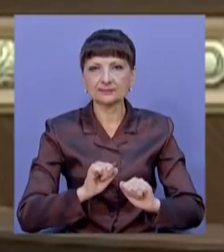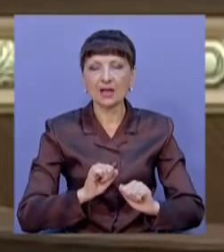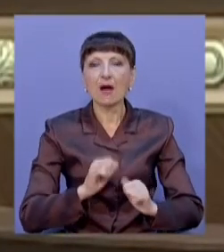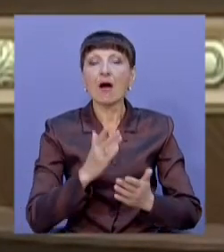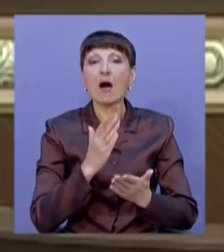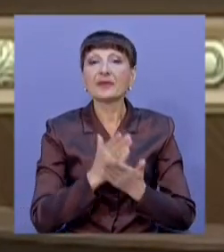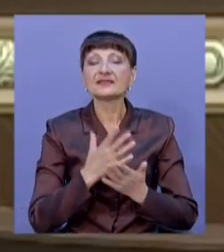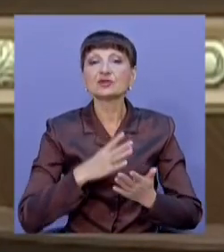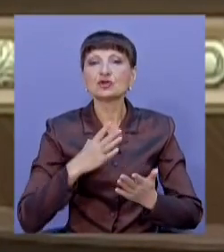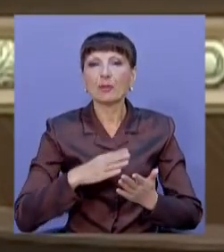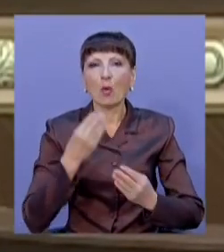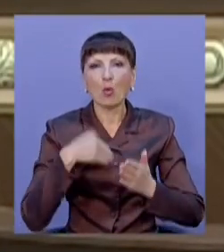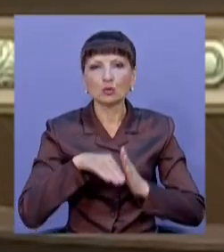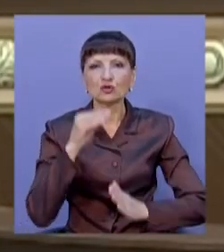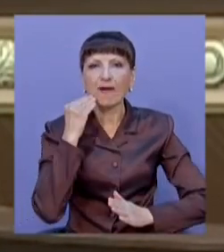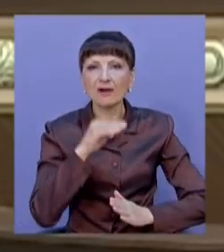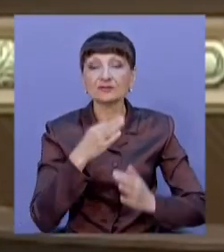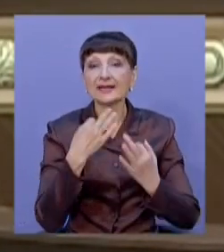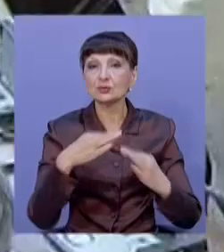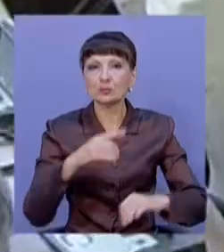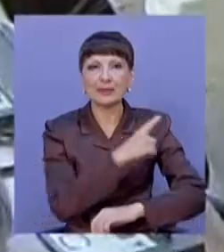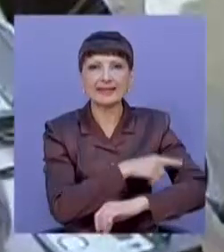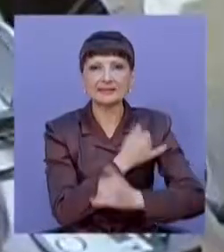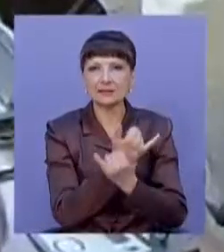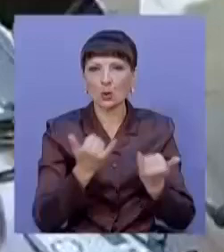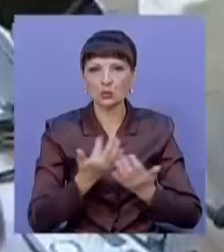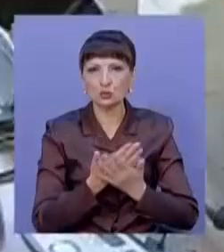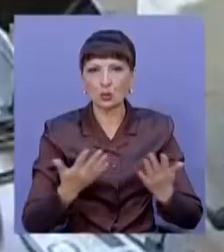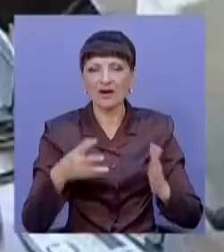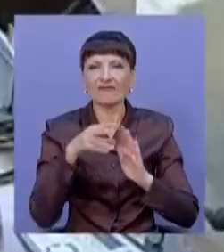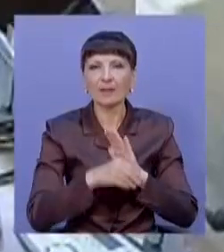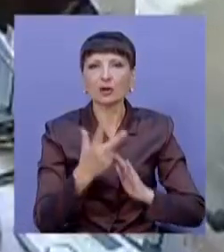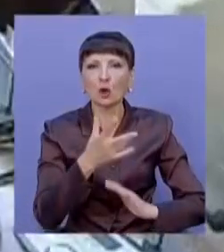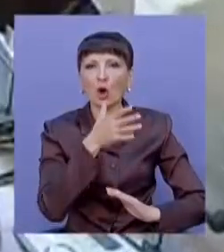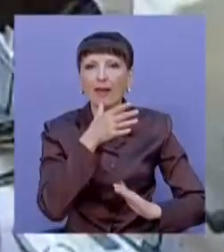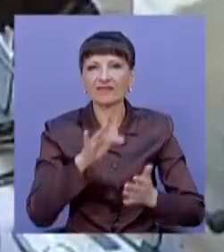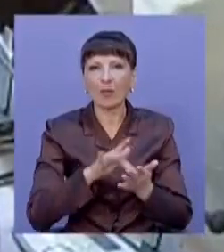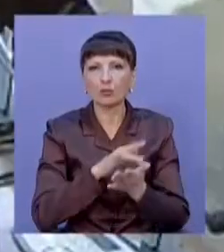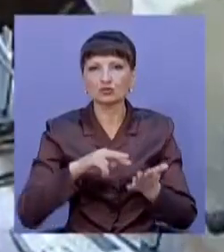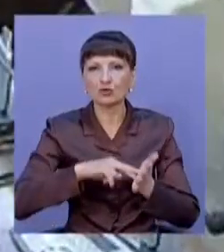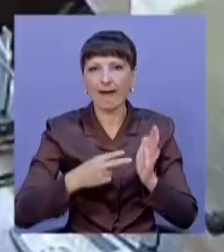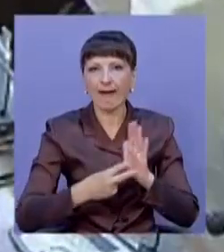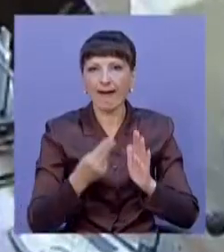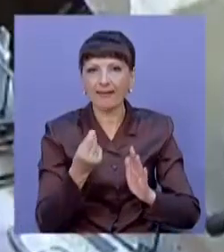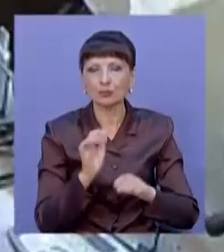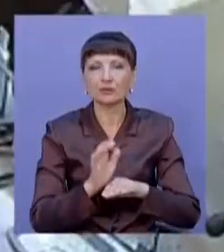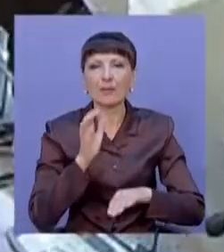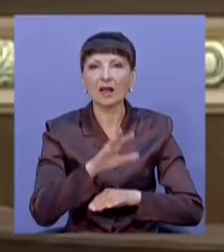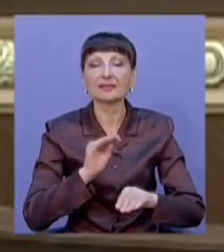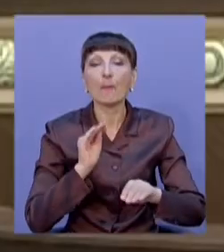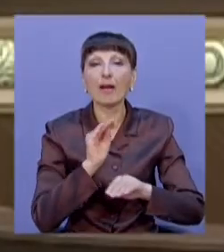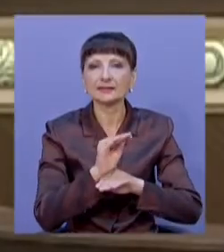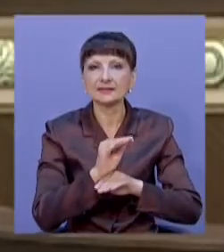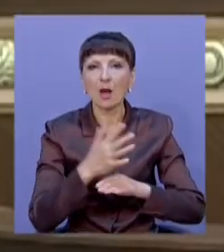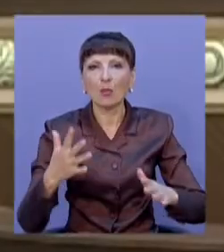призвана улучшить качество и доступность медицинских услуг. В рамках 3-летнего бюджета будет направлено дополнительно